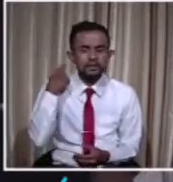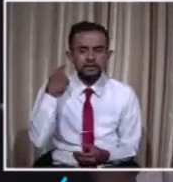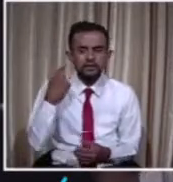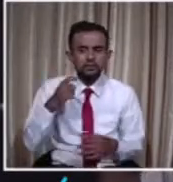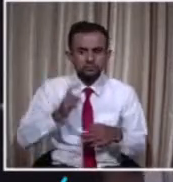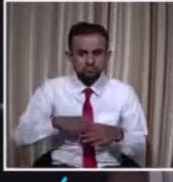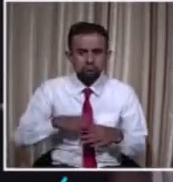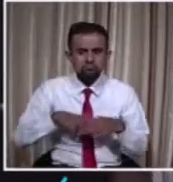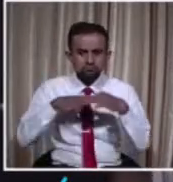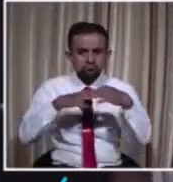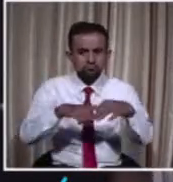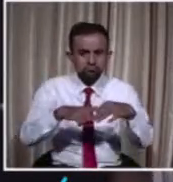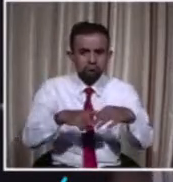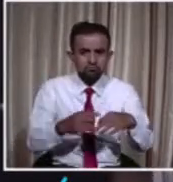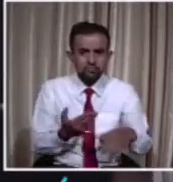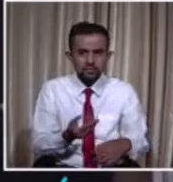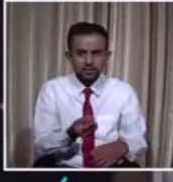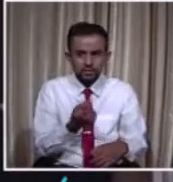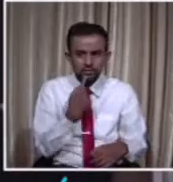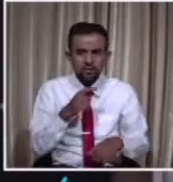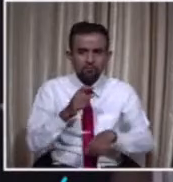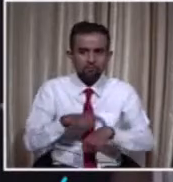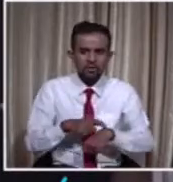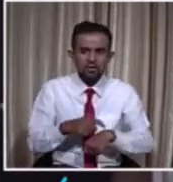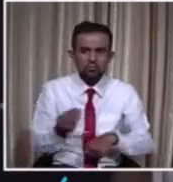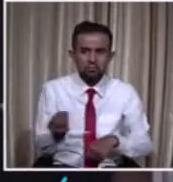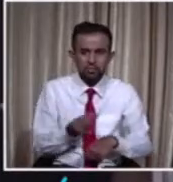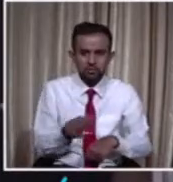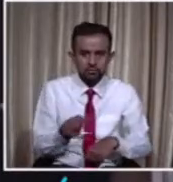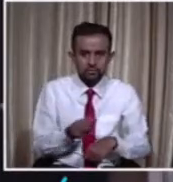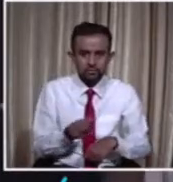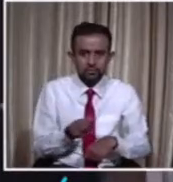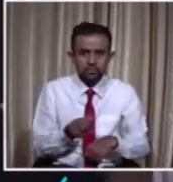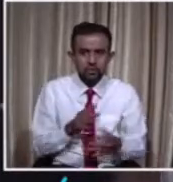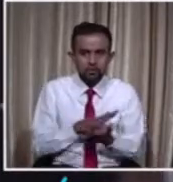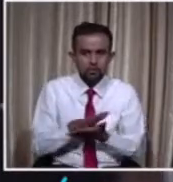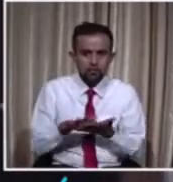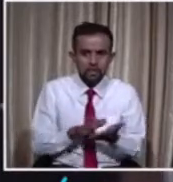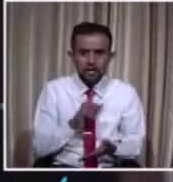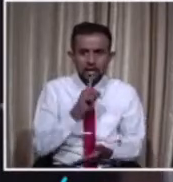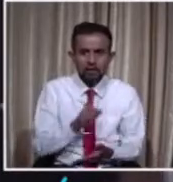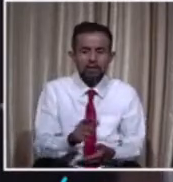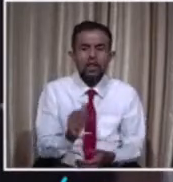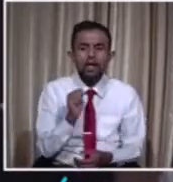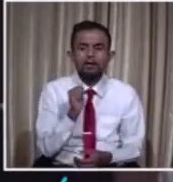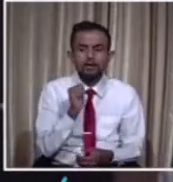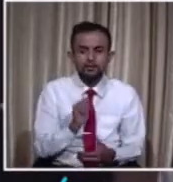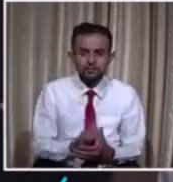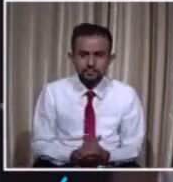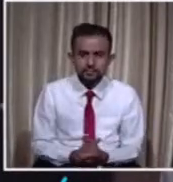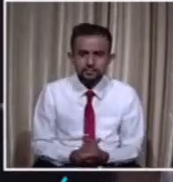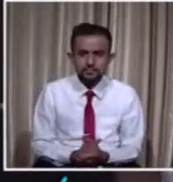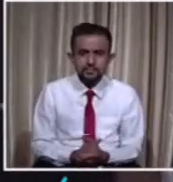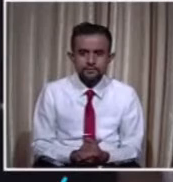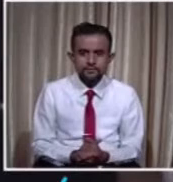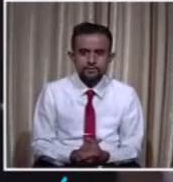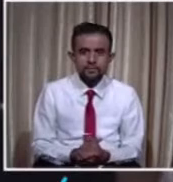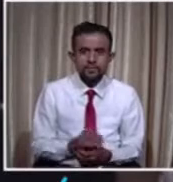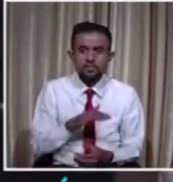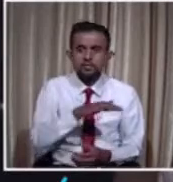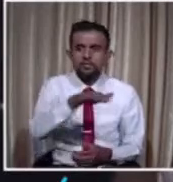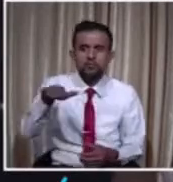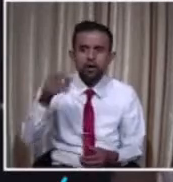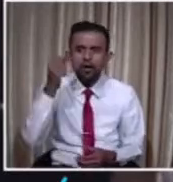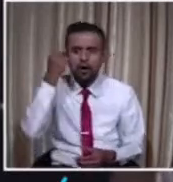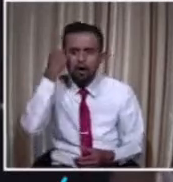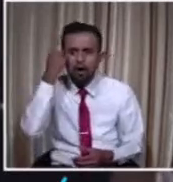prasnyak matukaran awasar illo namut velava gatamuna. Itama pahadliwa kiyannone ekata hetuune samaje matayak